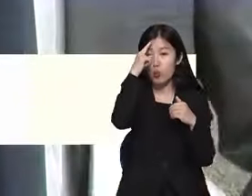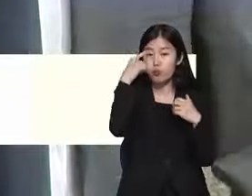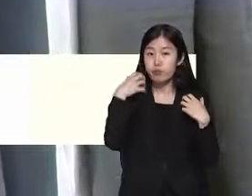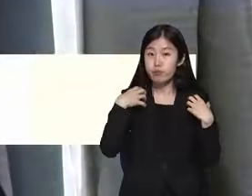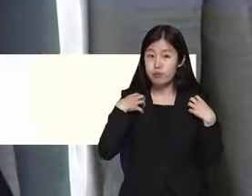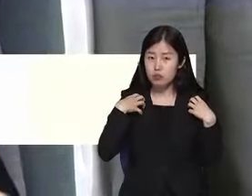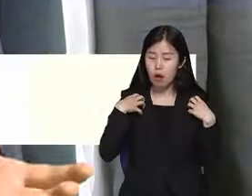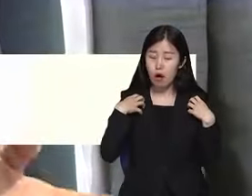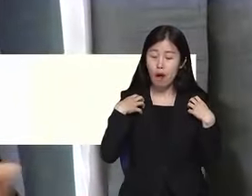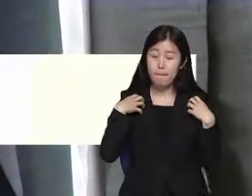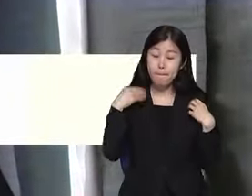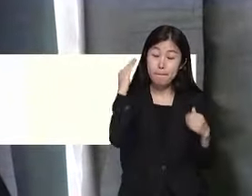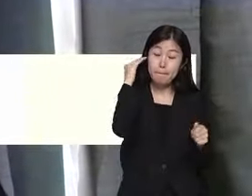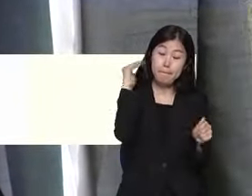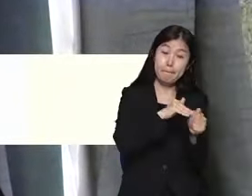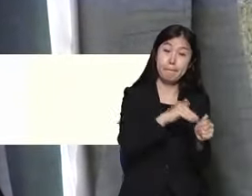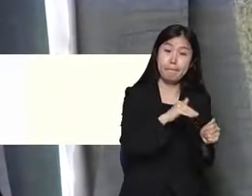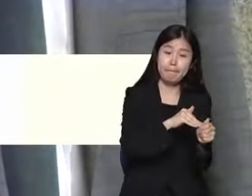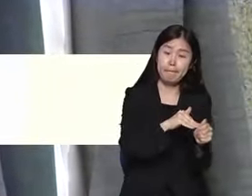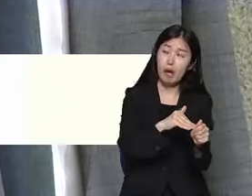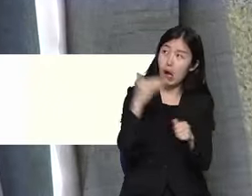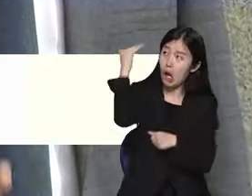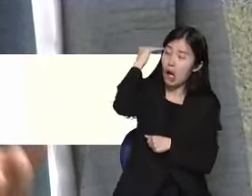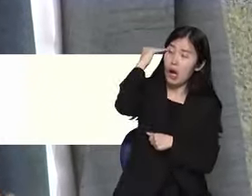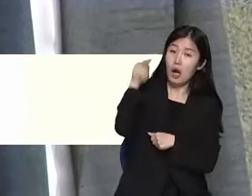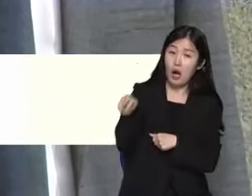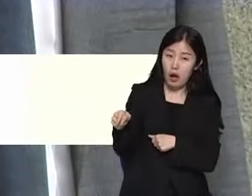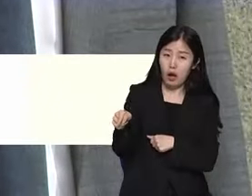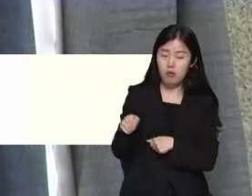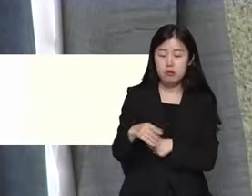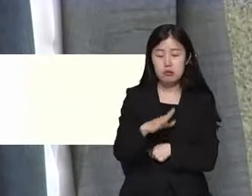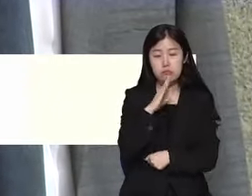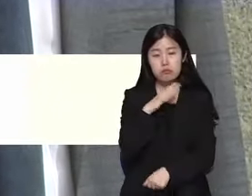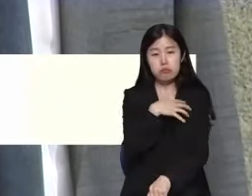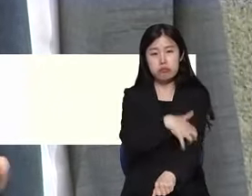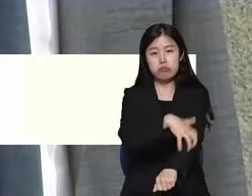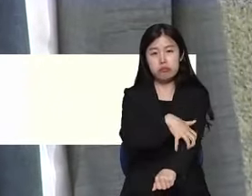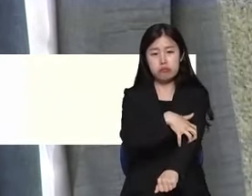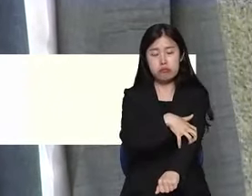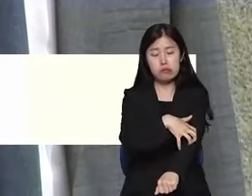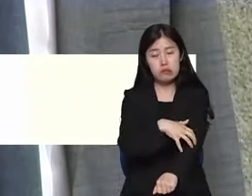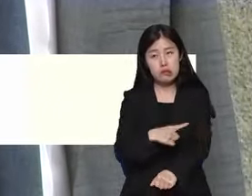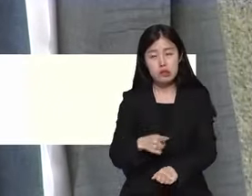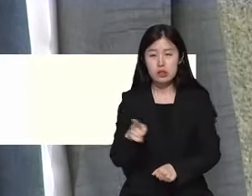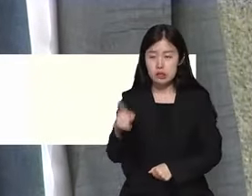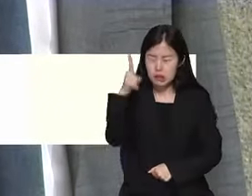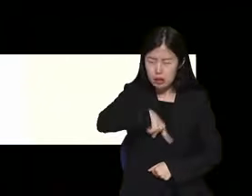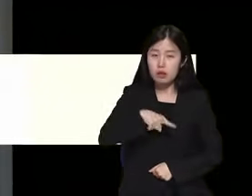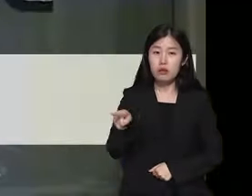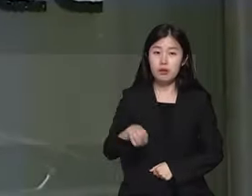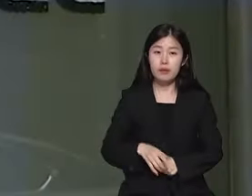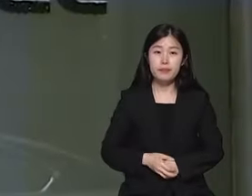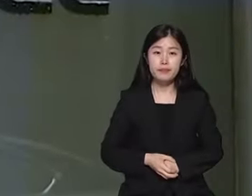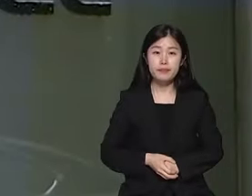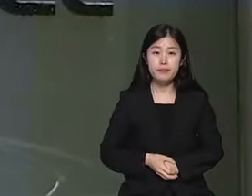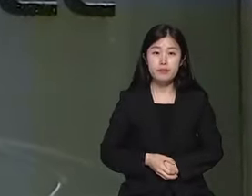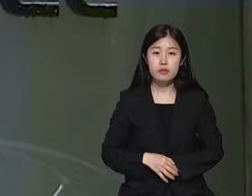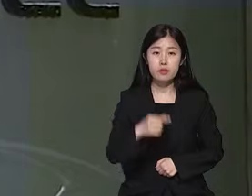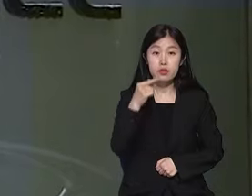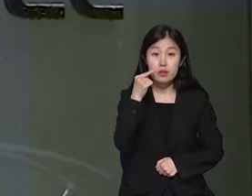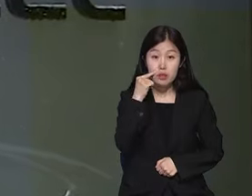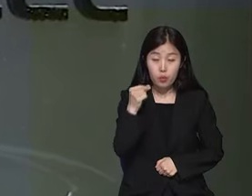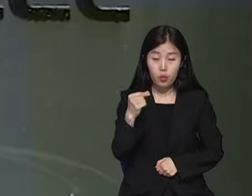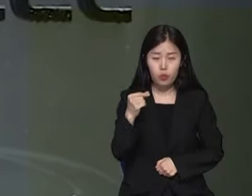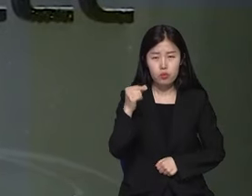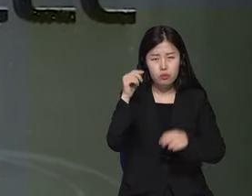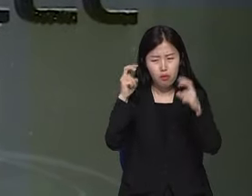대해서 정말 매우 불편하고 괘씸하기 짝이 없습니다. 일본